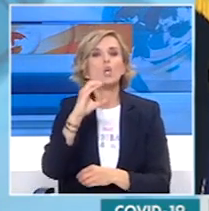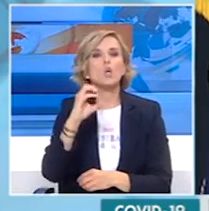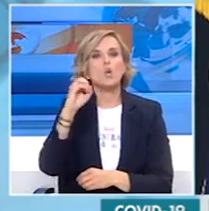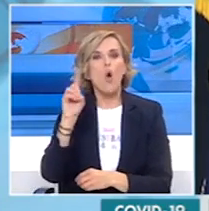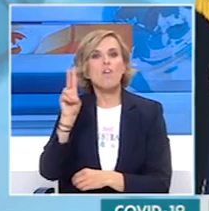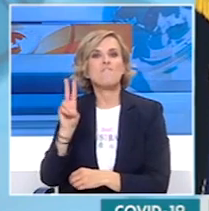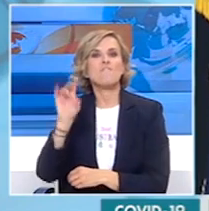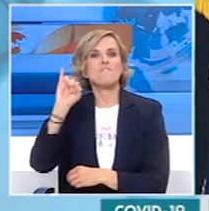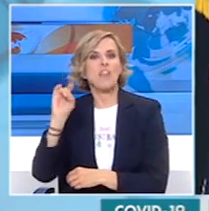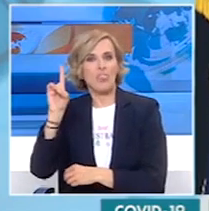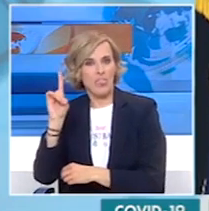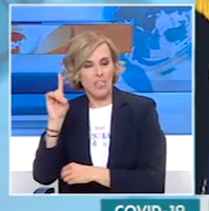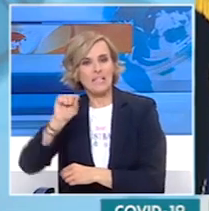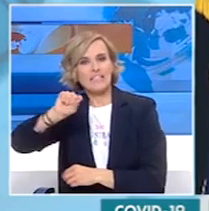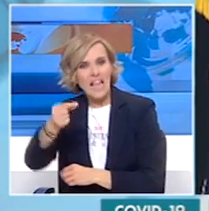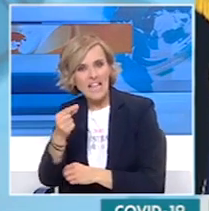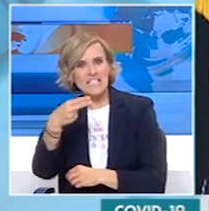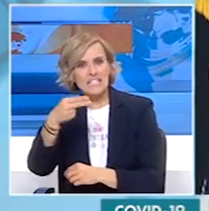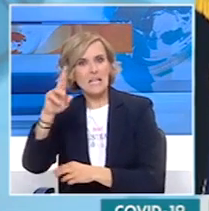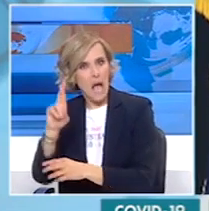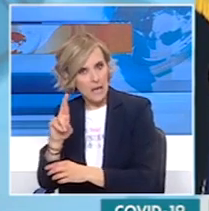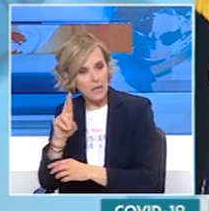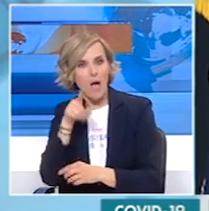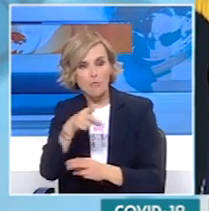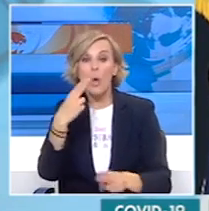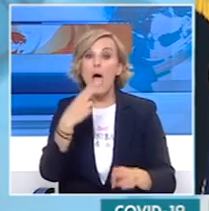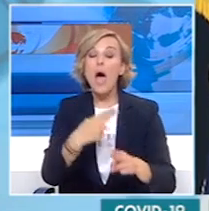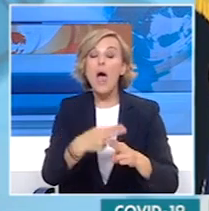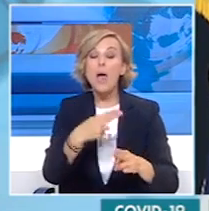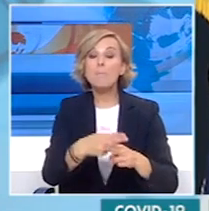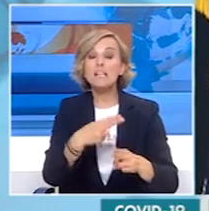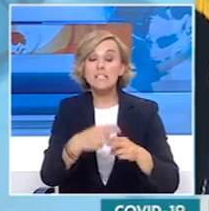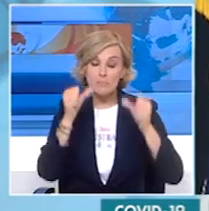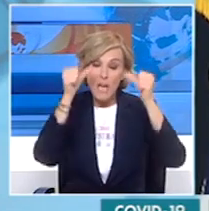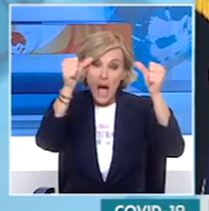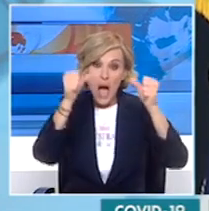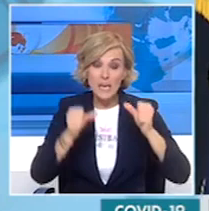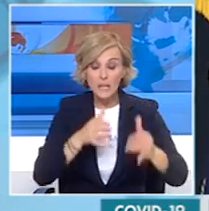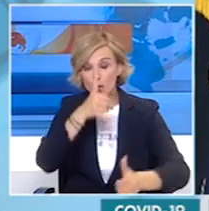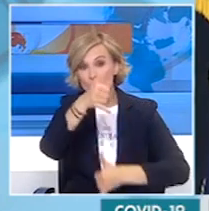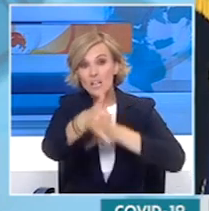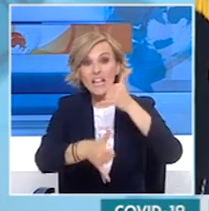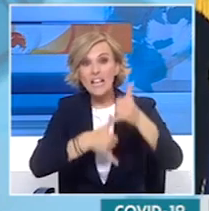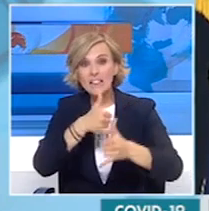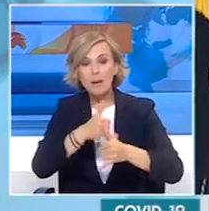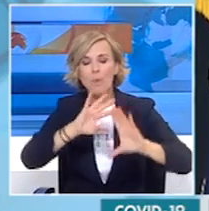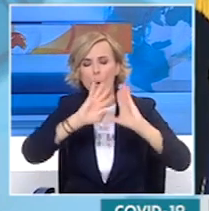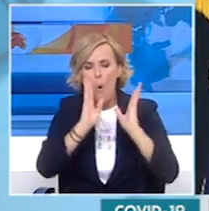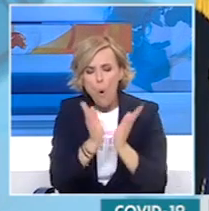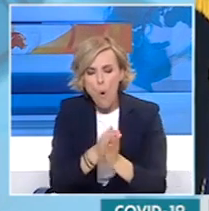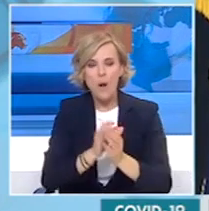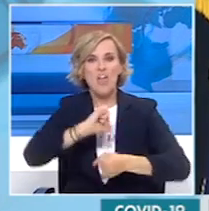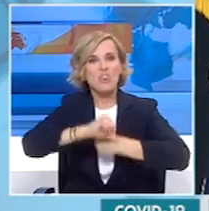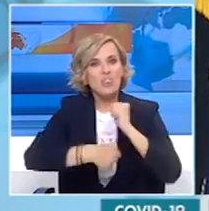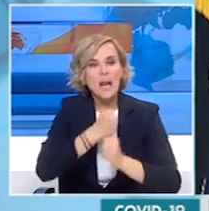covid19.gov.gr αποτελεί πλέον τον κεντρικό κόμμα πληροφόρησης κυβέρνησης για όλες τις πολιτικές, για όλες τις δράσεις των Υπουργείων για την αντιμετώπιση του